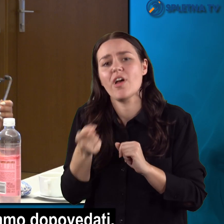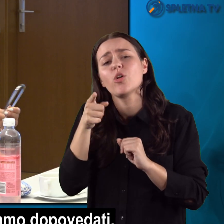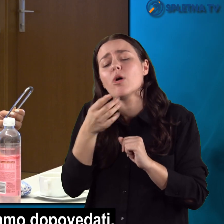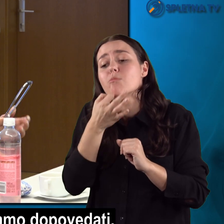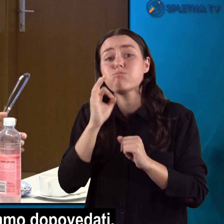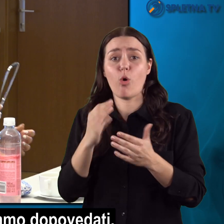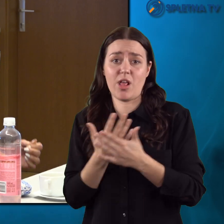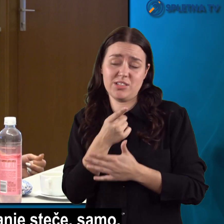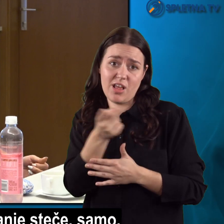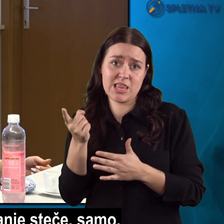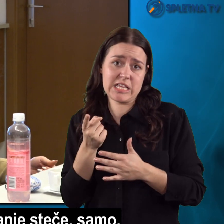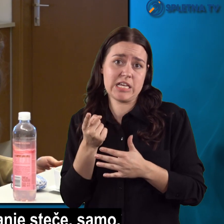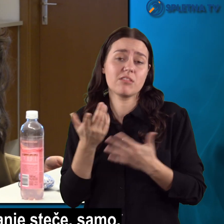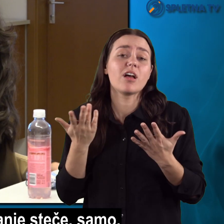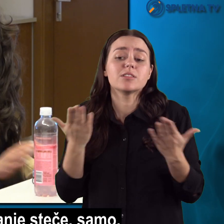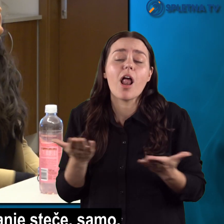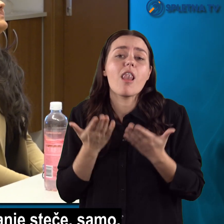pač boljše za njih, da se lažje